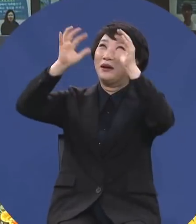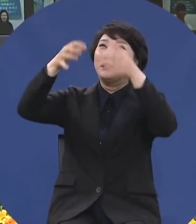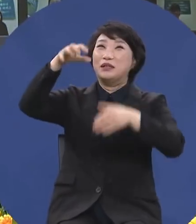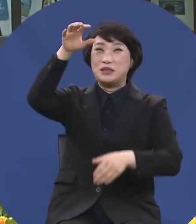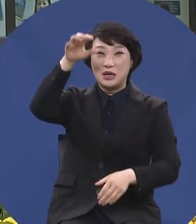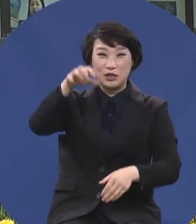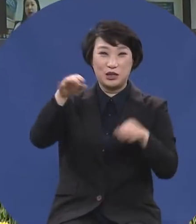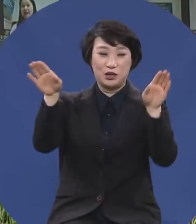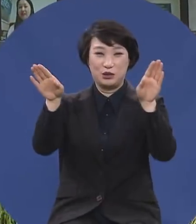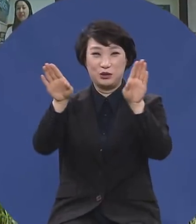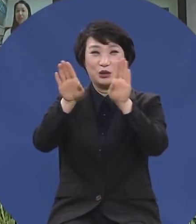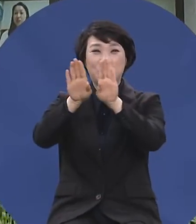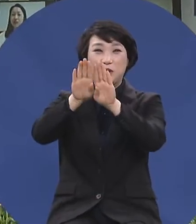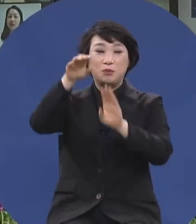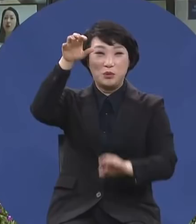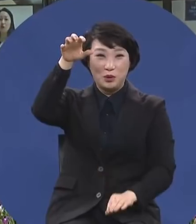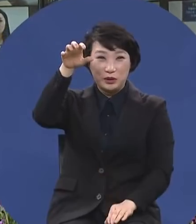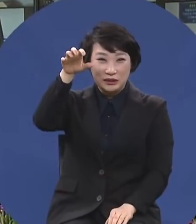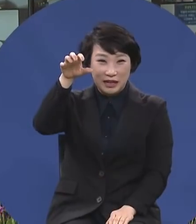비는